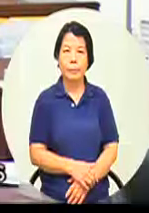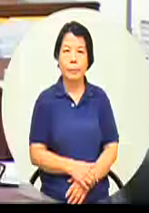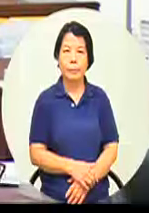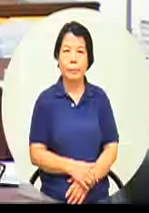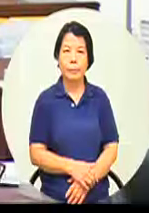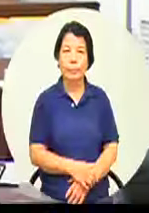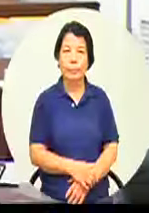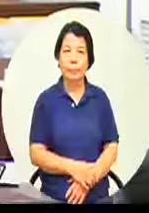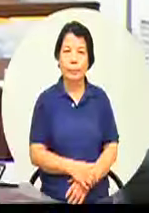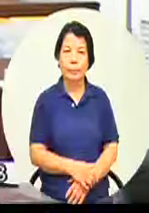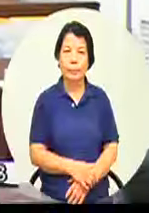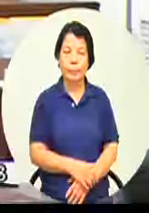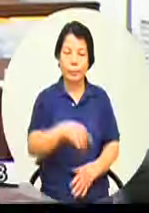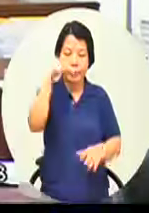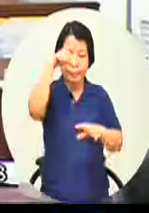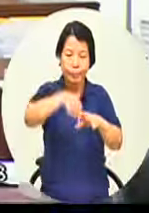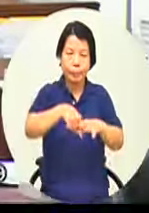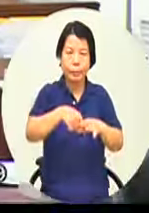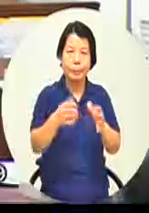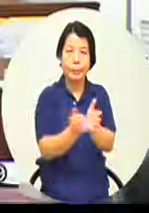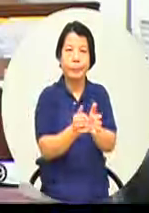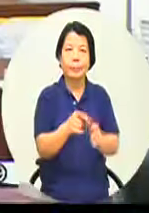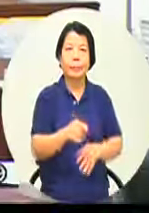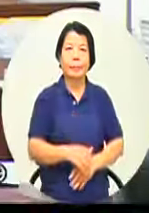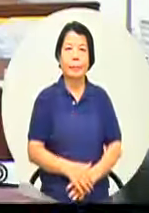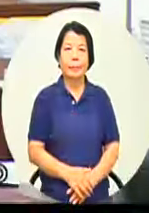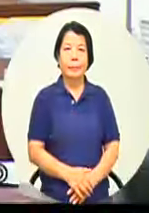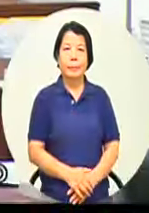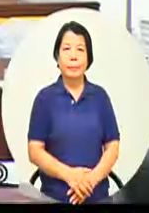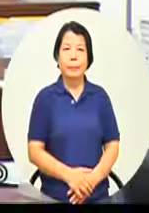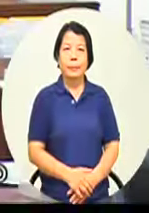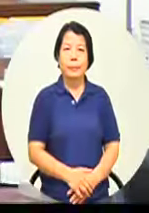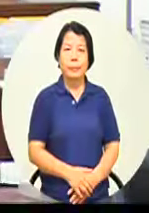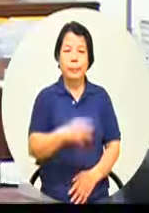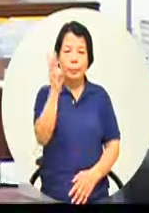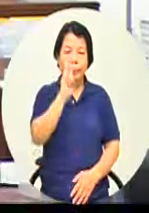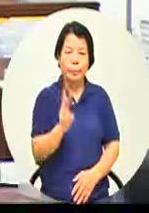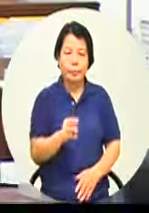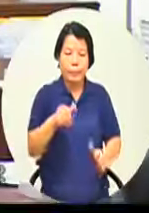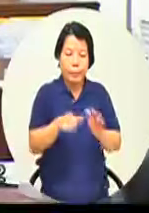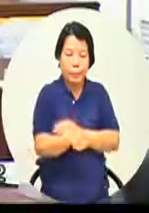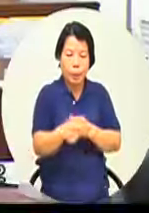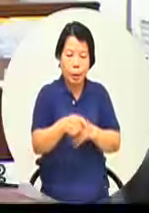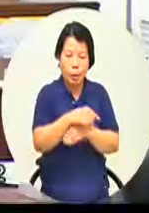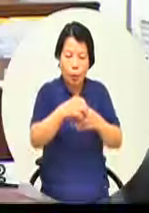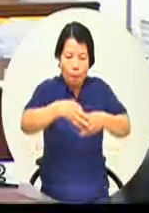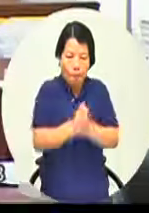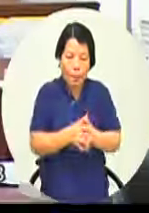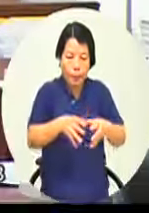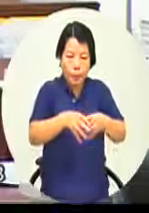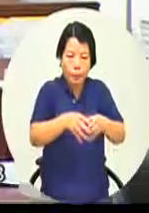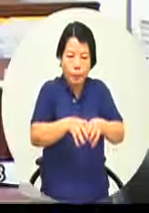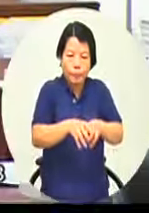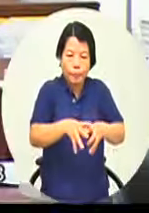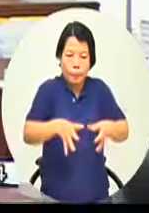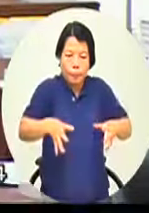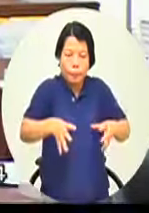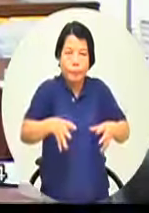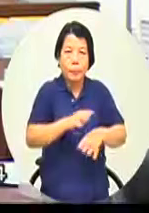好，我刺了动了，对不对？好，刺了动了。好，它水一进去，它会马上膨胀。我弄水给你看。